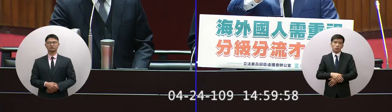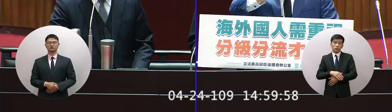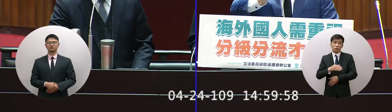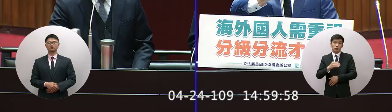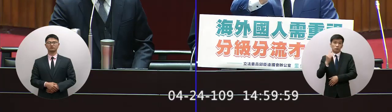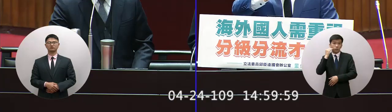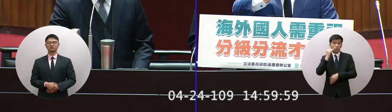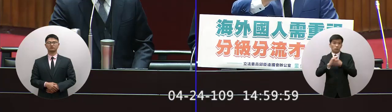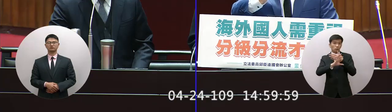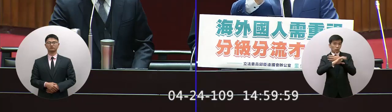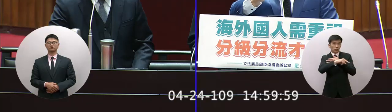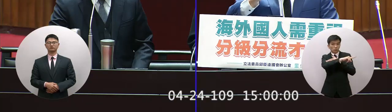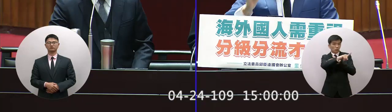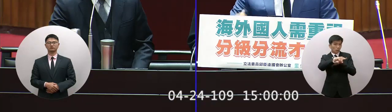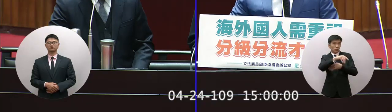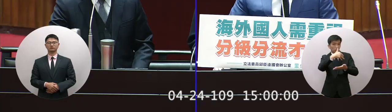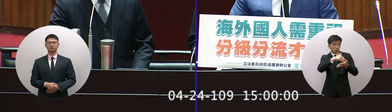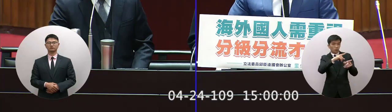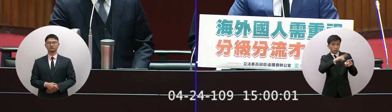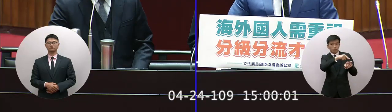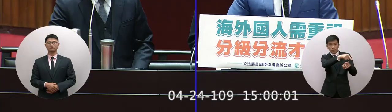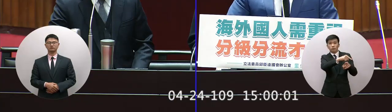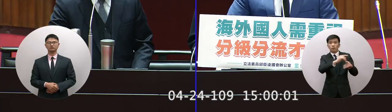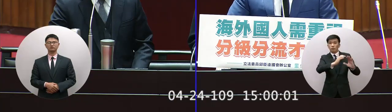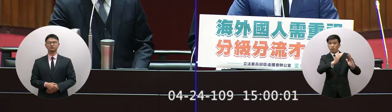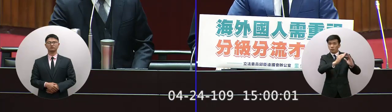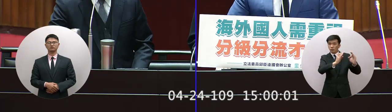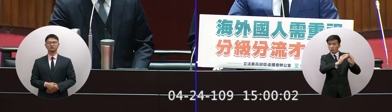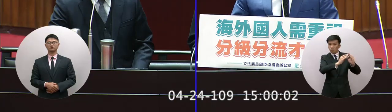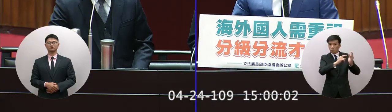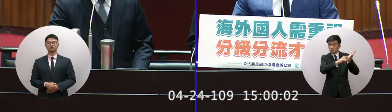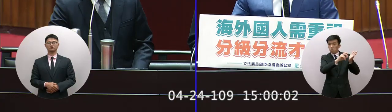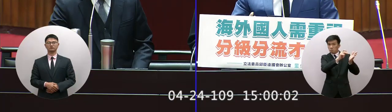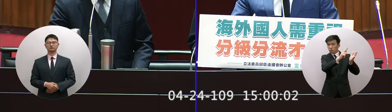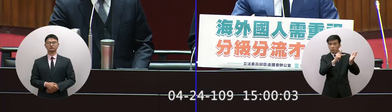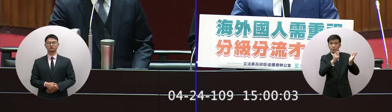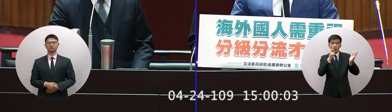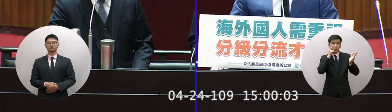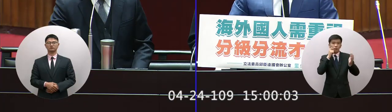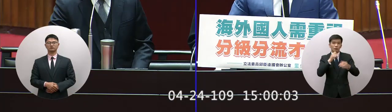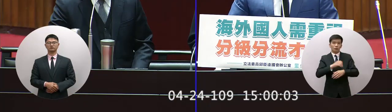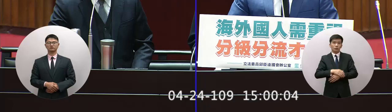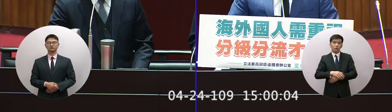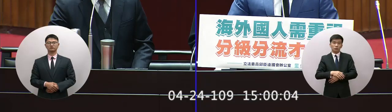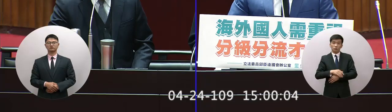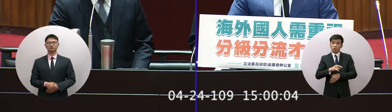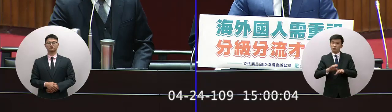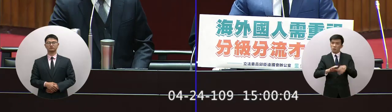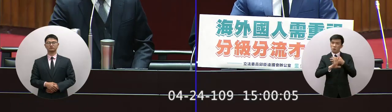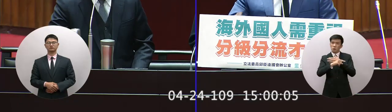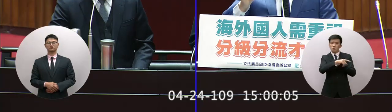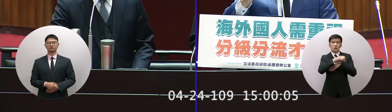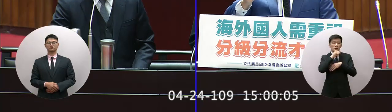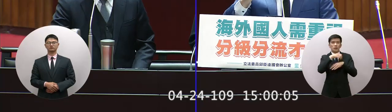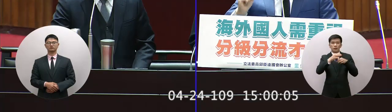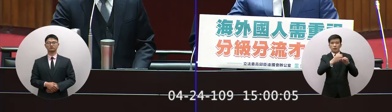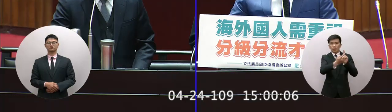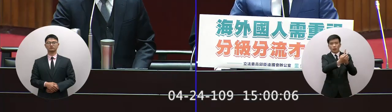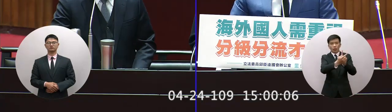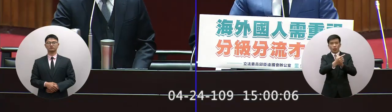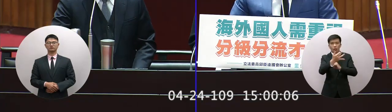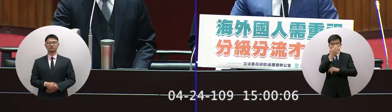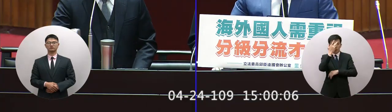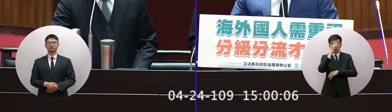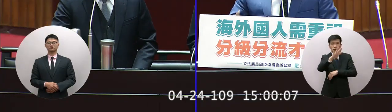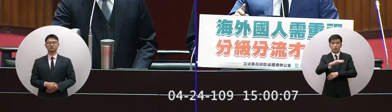外的部分，基本上他要跟当地的银行去融资也不容易，这个部分就是我们现在海外台商常常碰到的问题。而且还